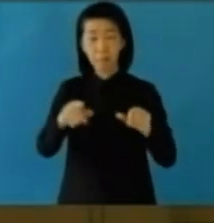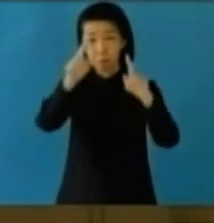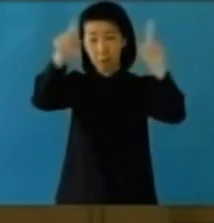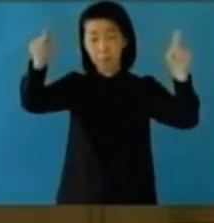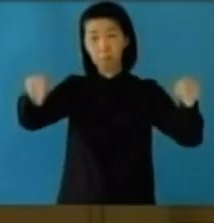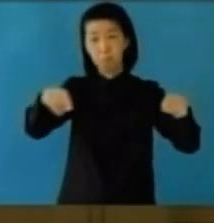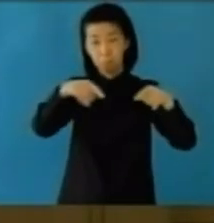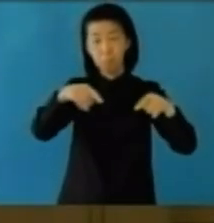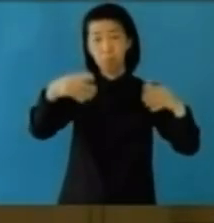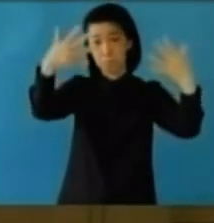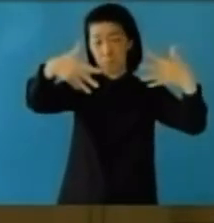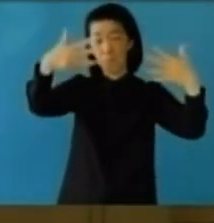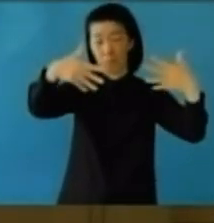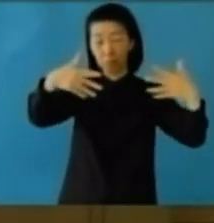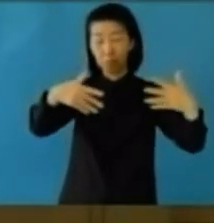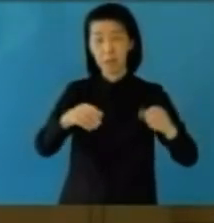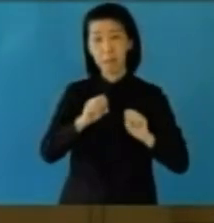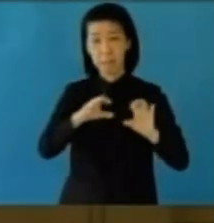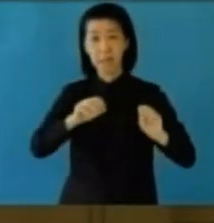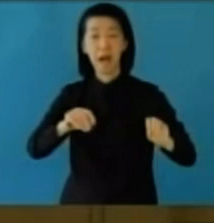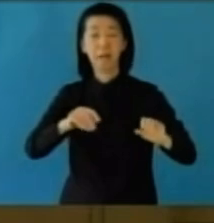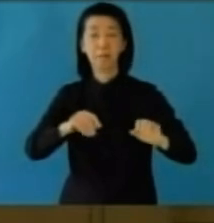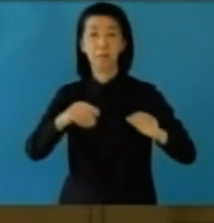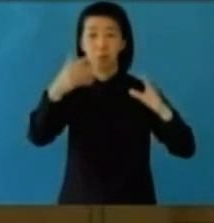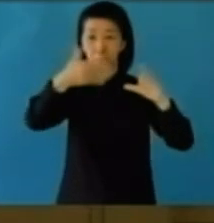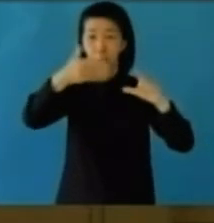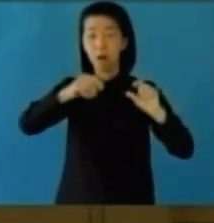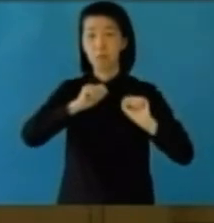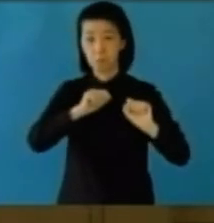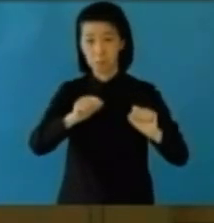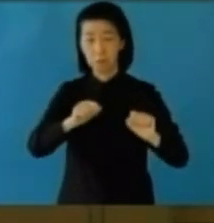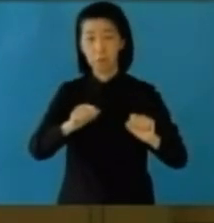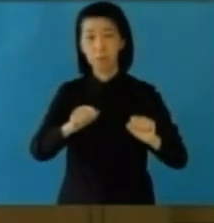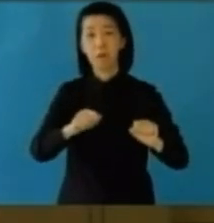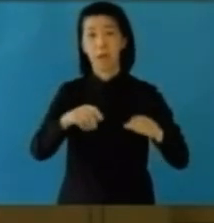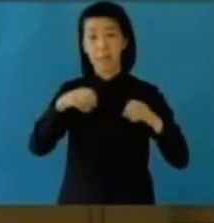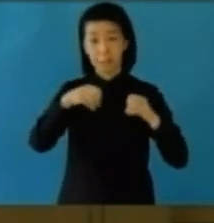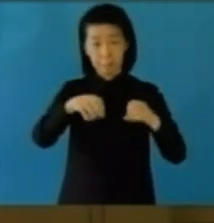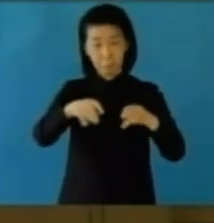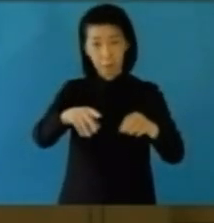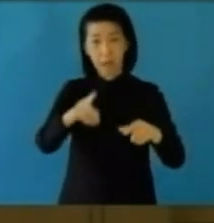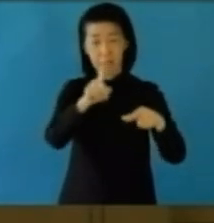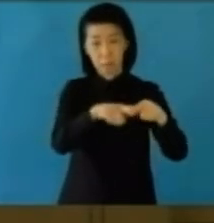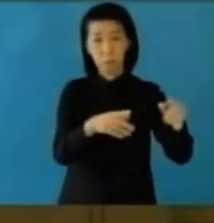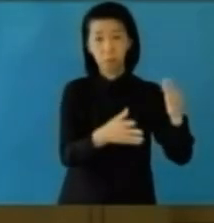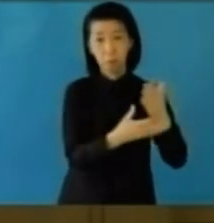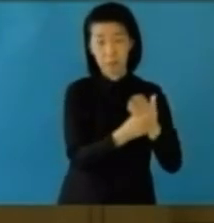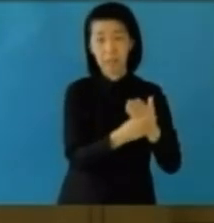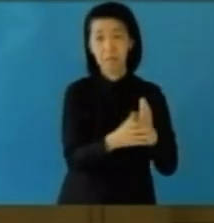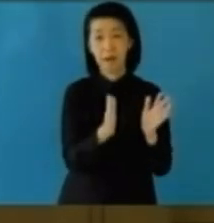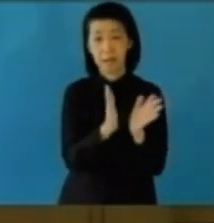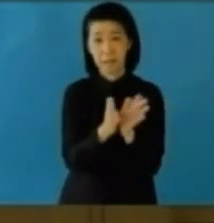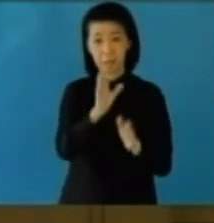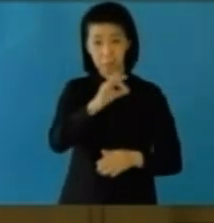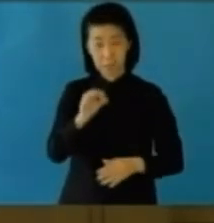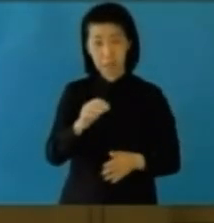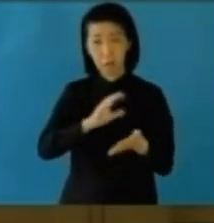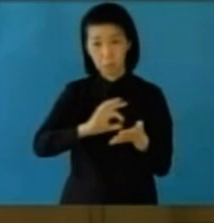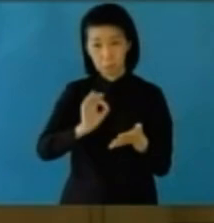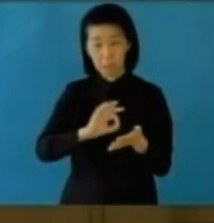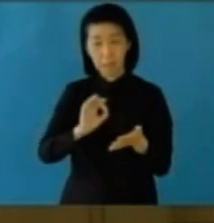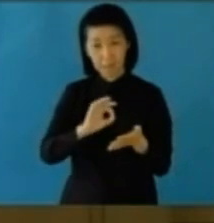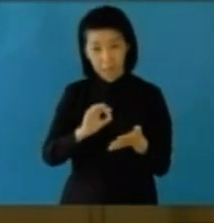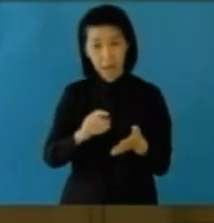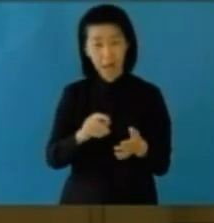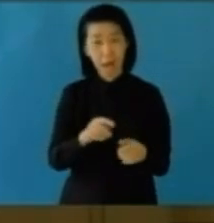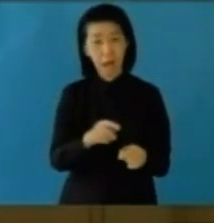画の放映を行うほか、鹿児島中央駅や天文館においては、県産食材を使用したオリジナルメニューの提供や、お茶